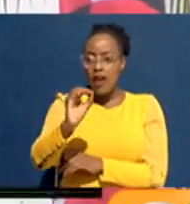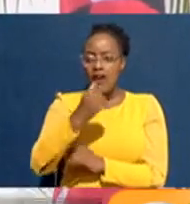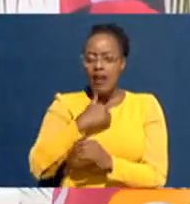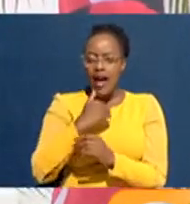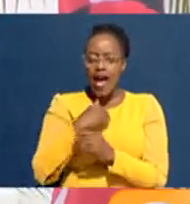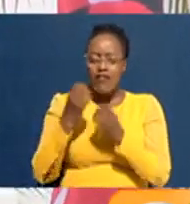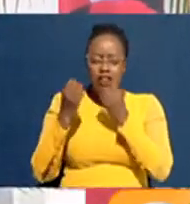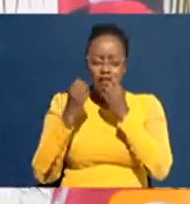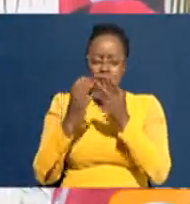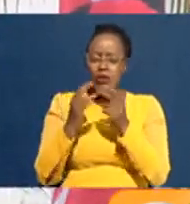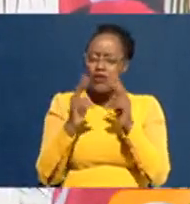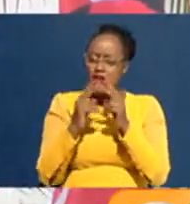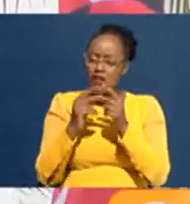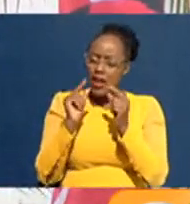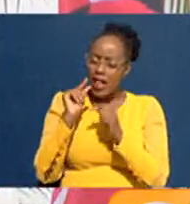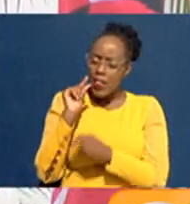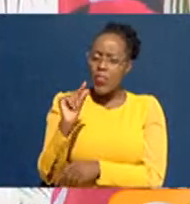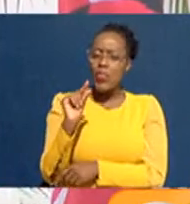scanty information.